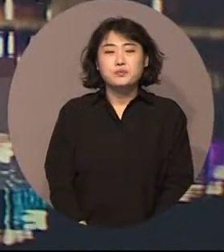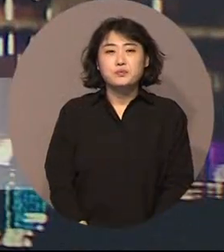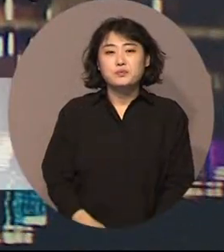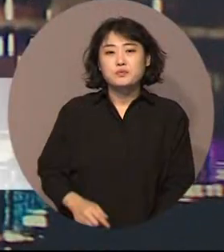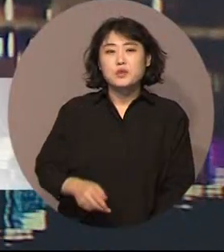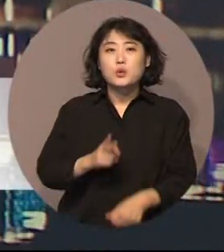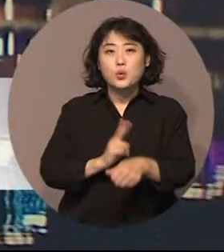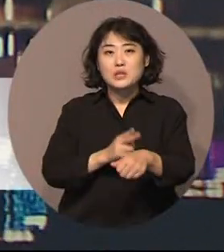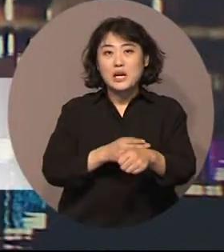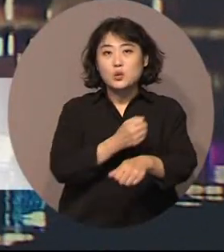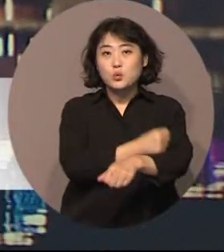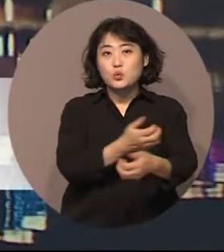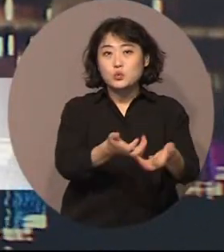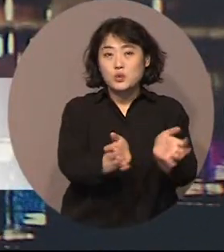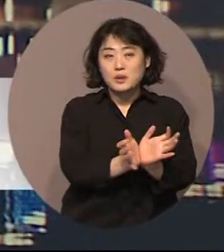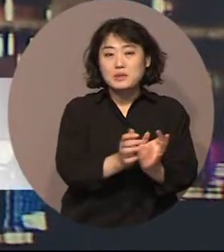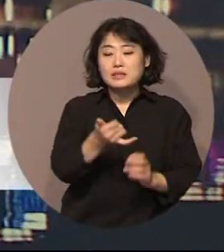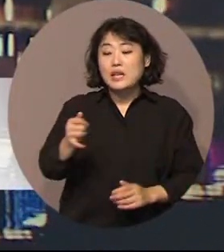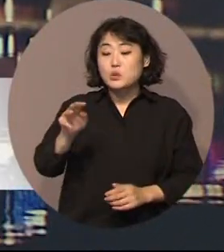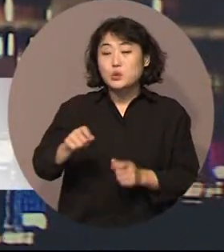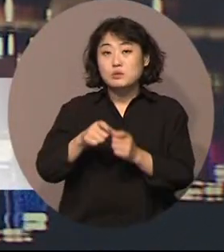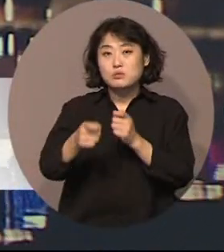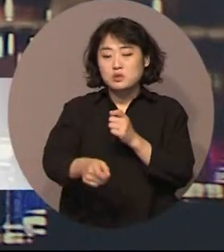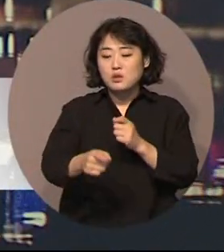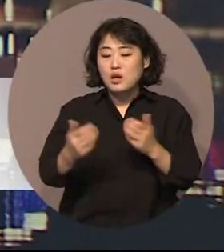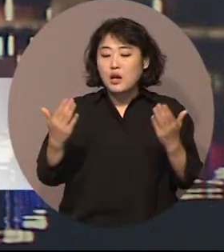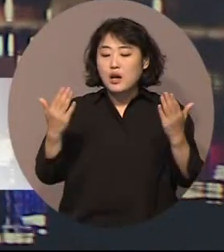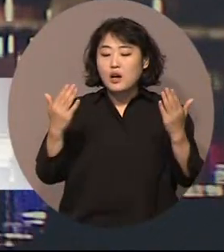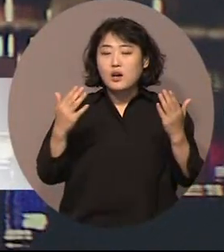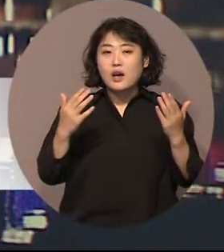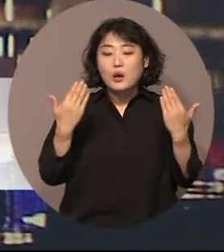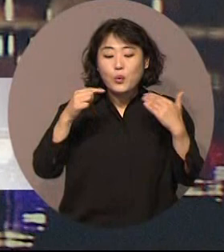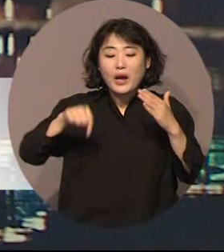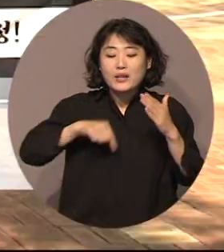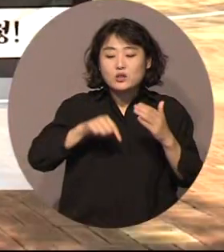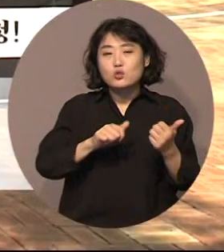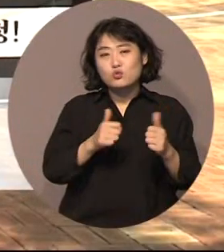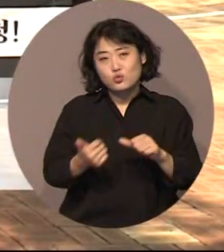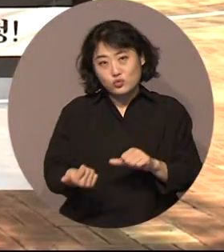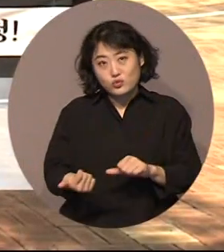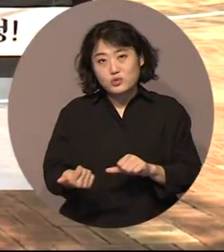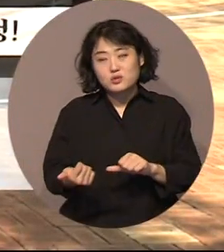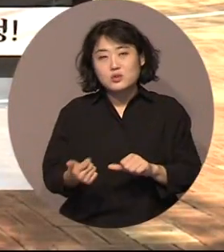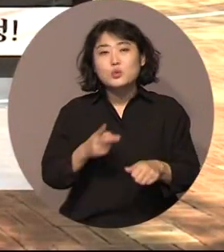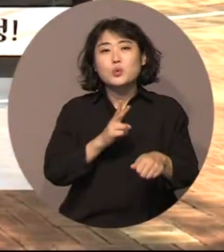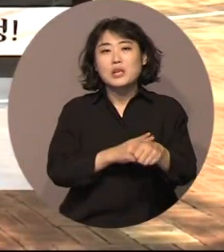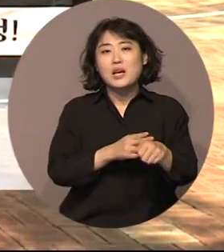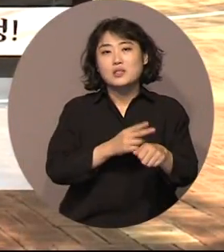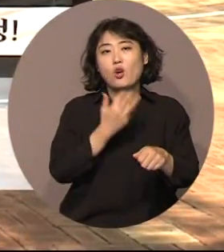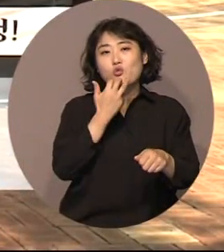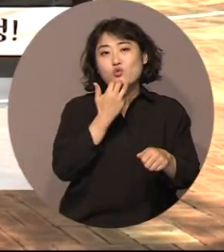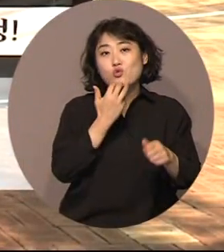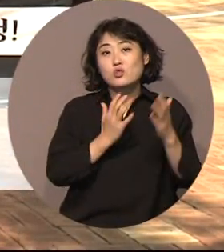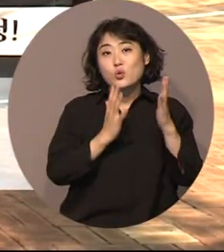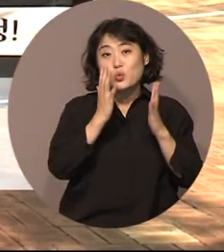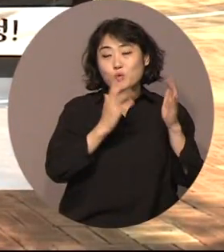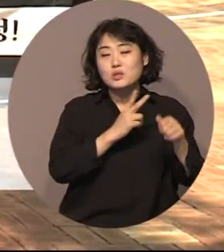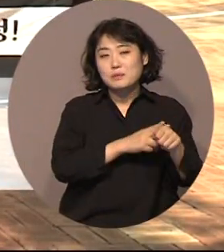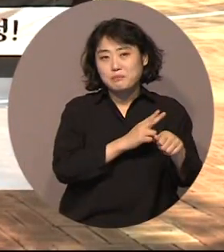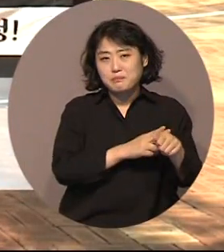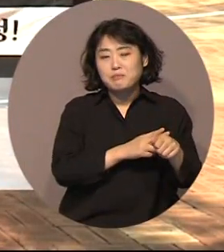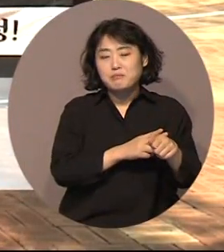전교조 세종지부가 교내에서 숨진 서울 서이초 교사를 추모하며 교사의 교육 활동을 보장하기